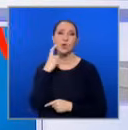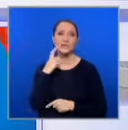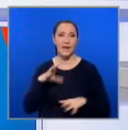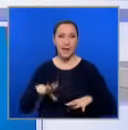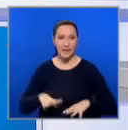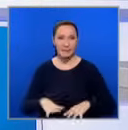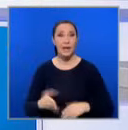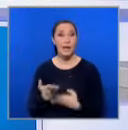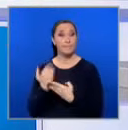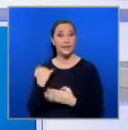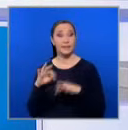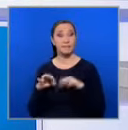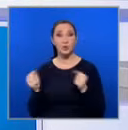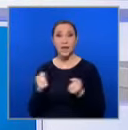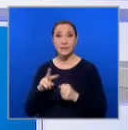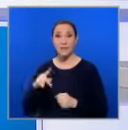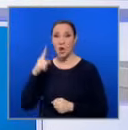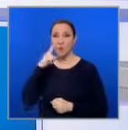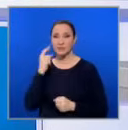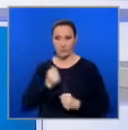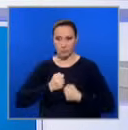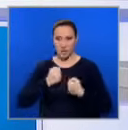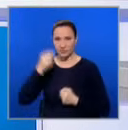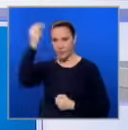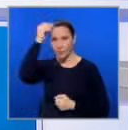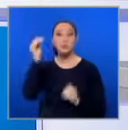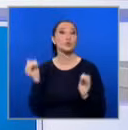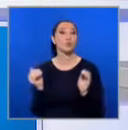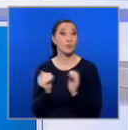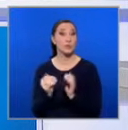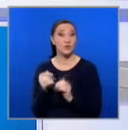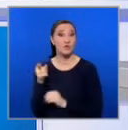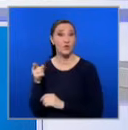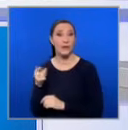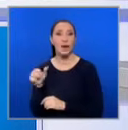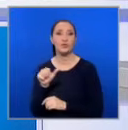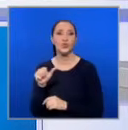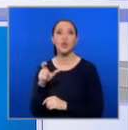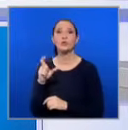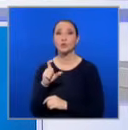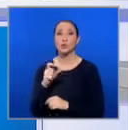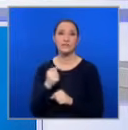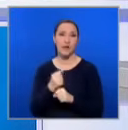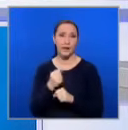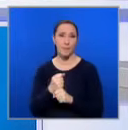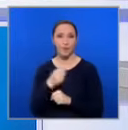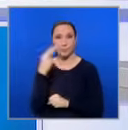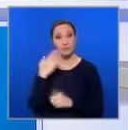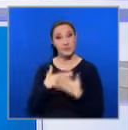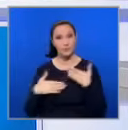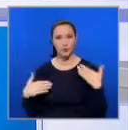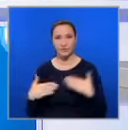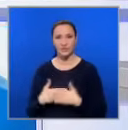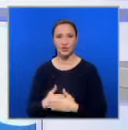Босилеград, предизборна акция или опит за сплашване на българското малцинство там. Антония Сукалинска работи по темата. Спокойна